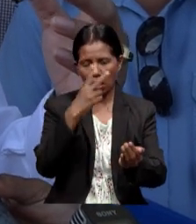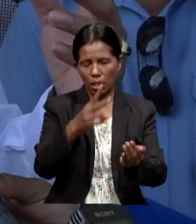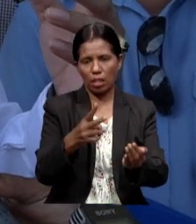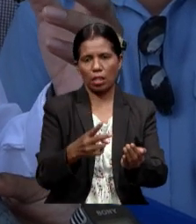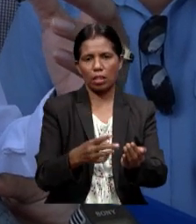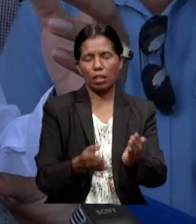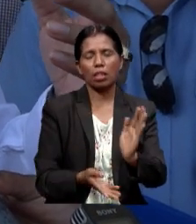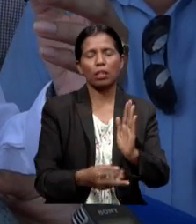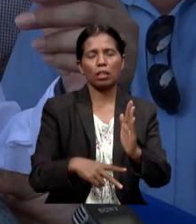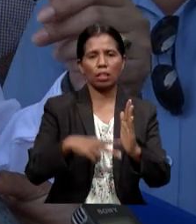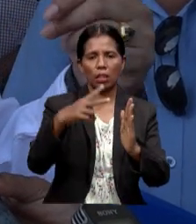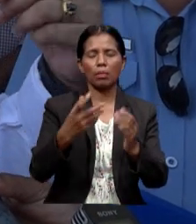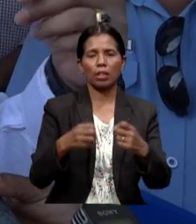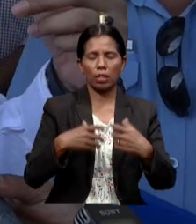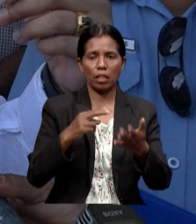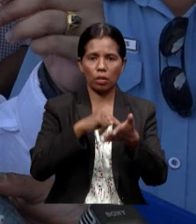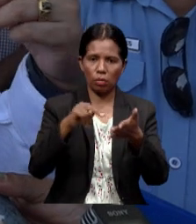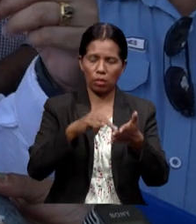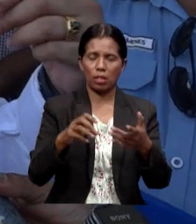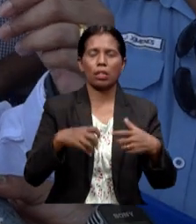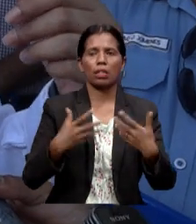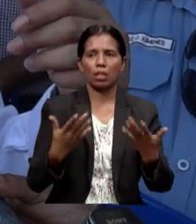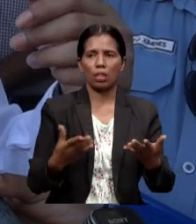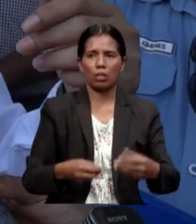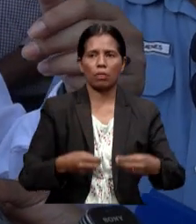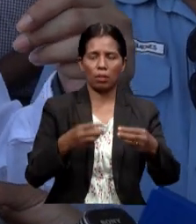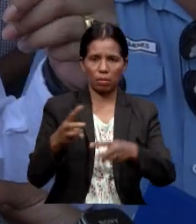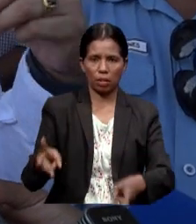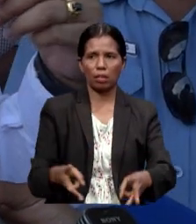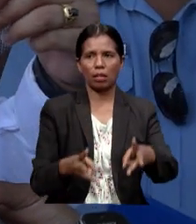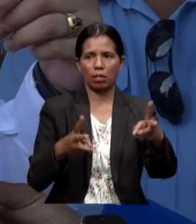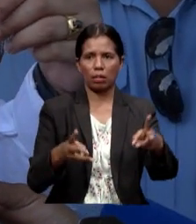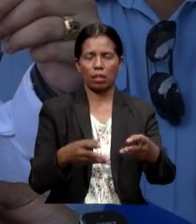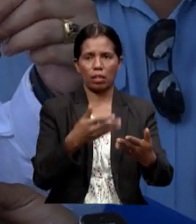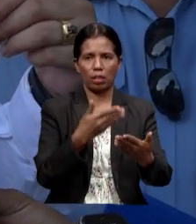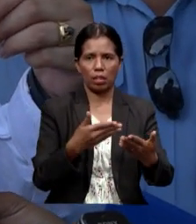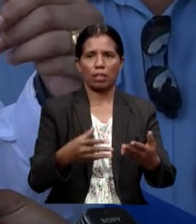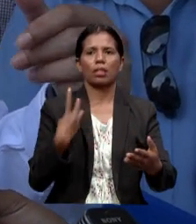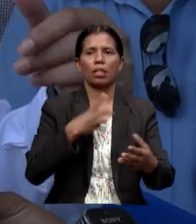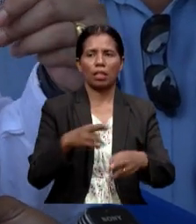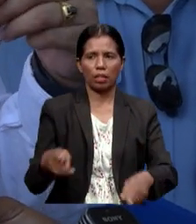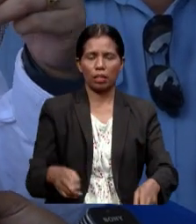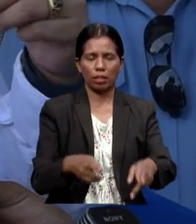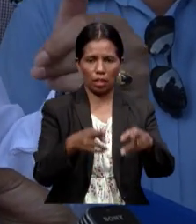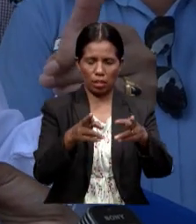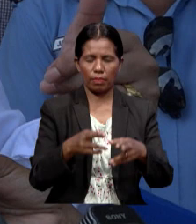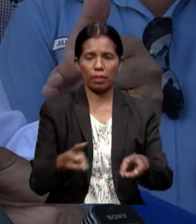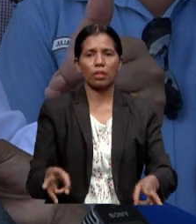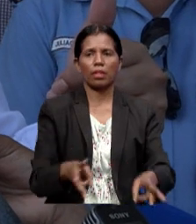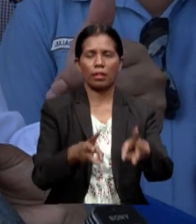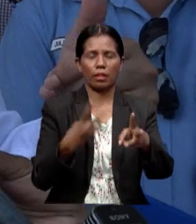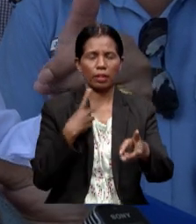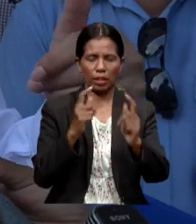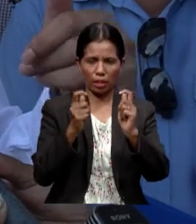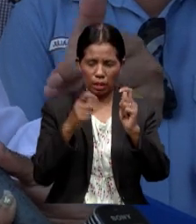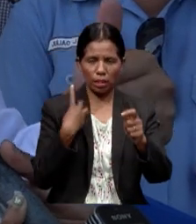para primeru niata afet amus beten istrara ne. Tapi sanksi tolan dulu nih afet beten istrara. Ia teste itu halo